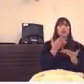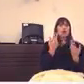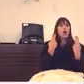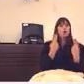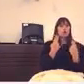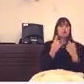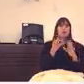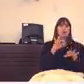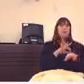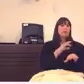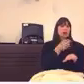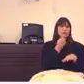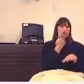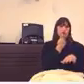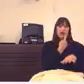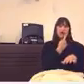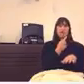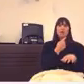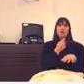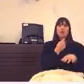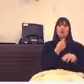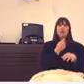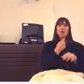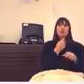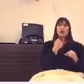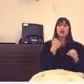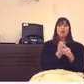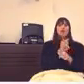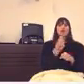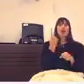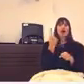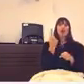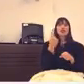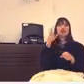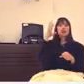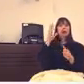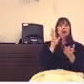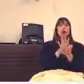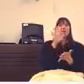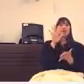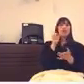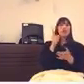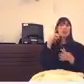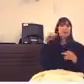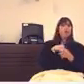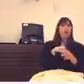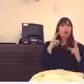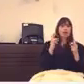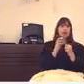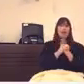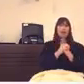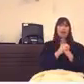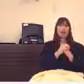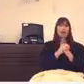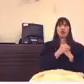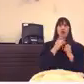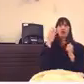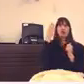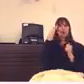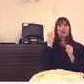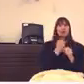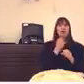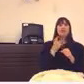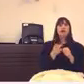של מרפאת שיניים. הפעלתי אחת כזאת במשך 15 שנה באקו, בתוך העירייה. אז אני מכיר את